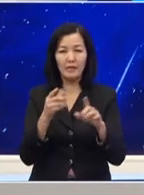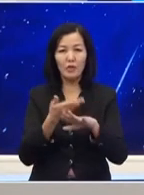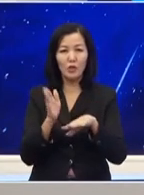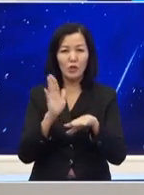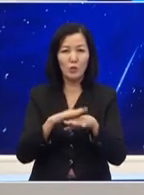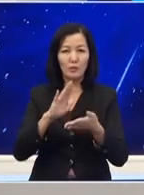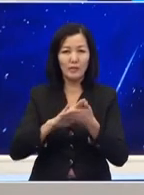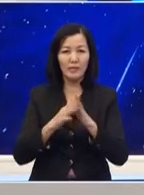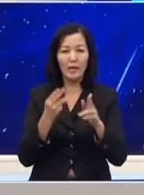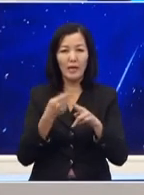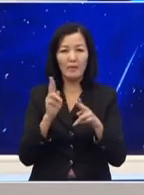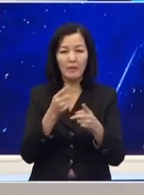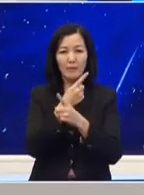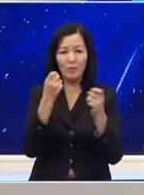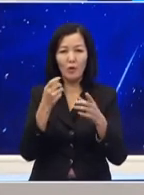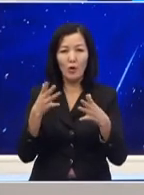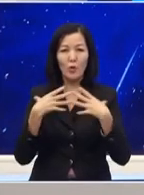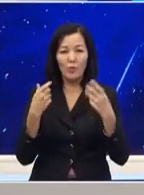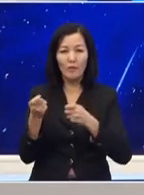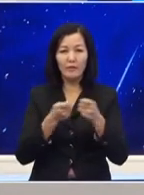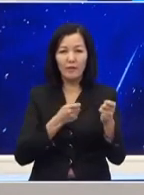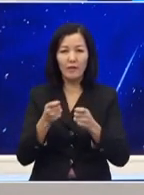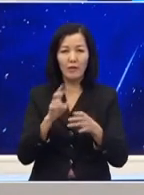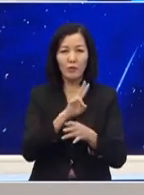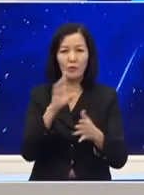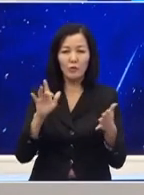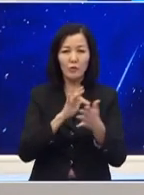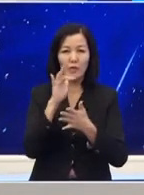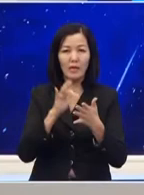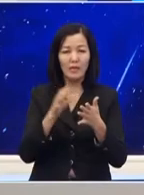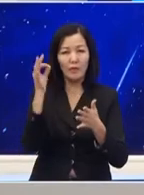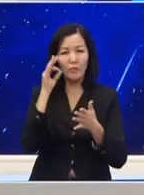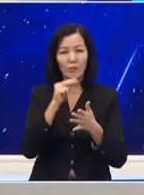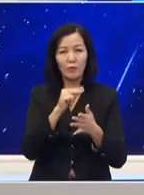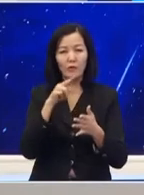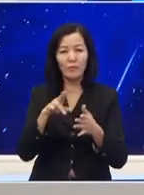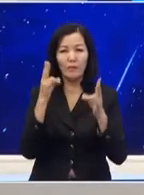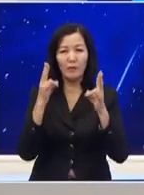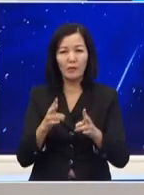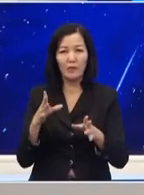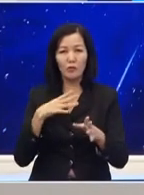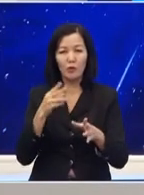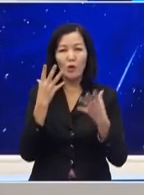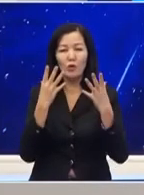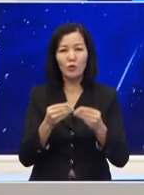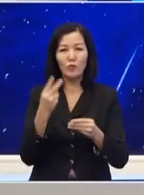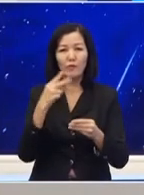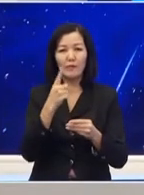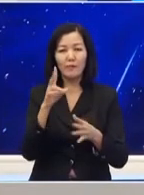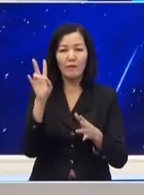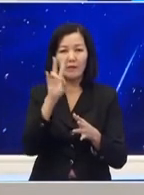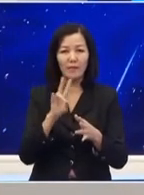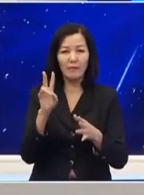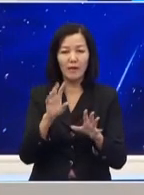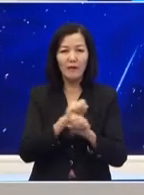тяжелом состоянии. Об этом сообщили в управлении здравоохранения Нур-Султана. Напомним, ЧП произошло днем 21